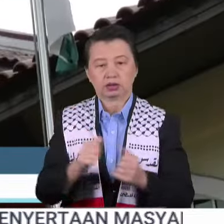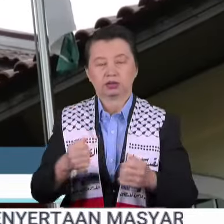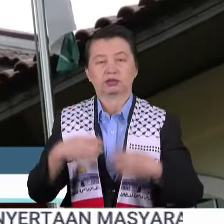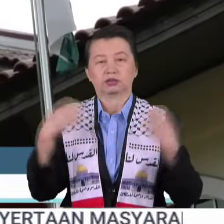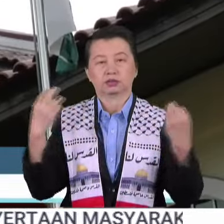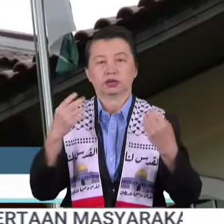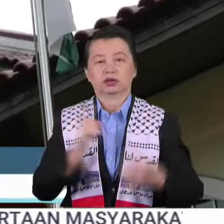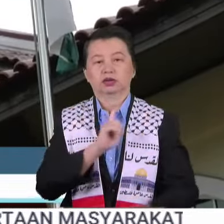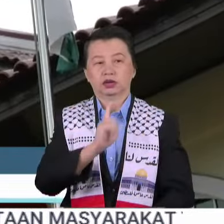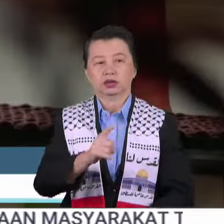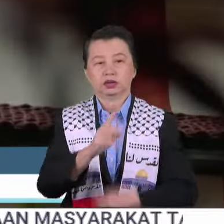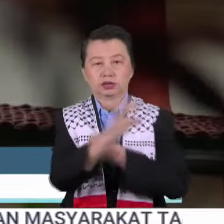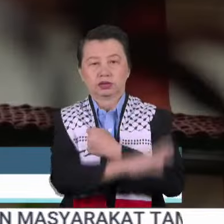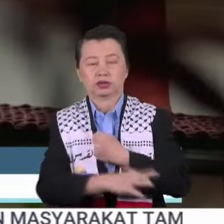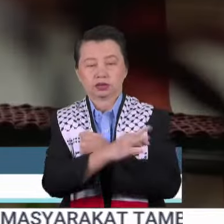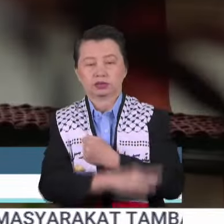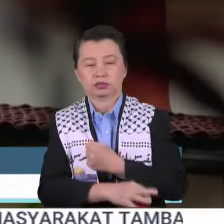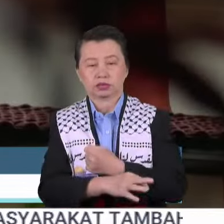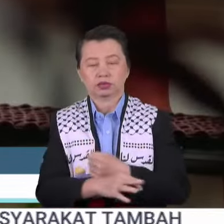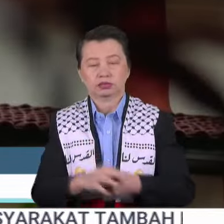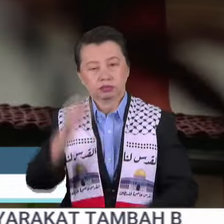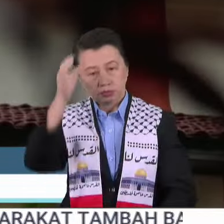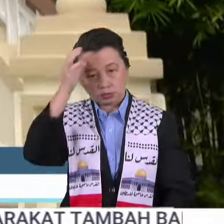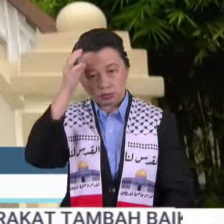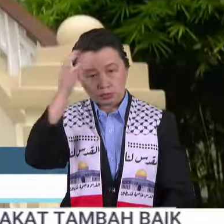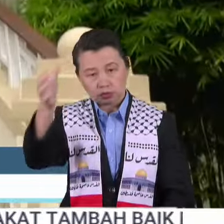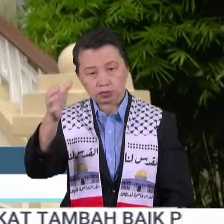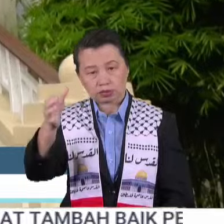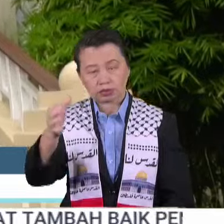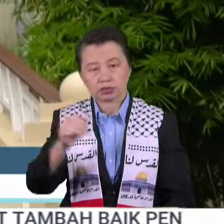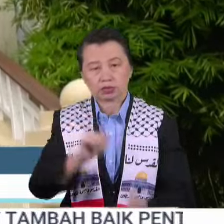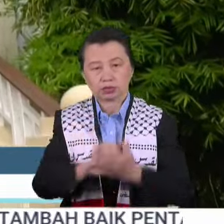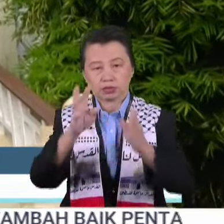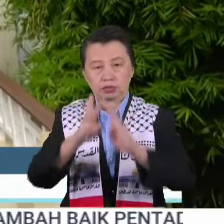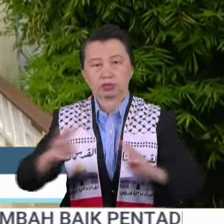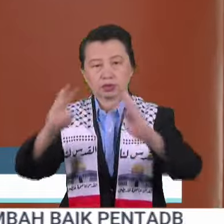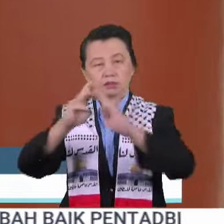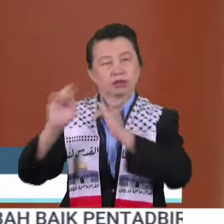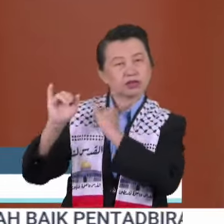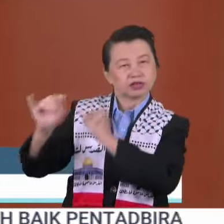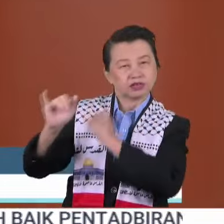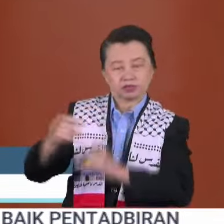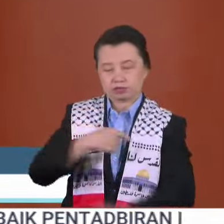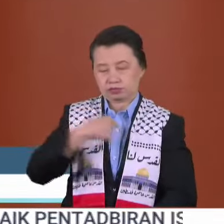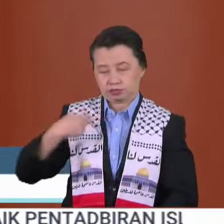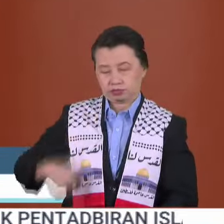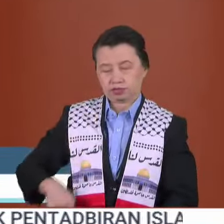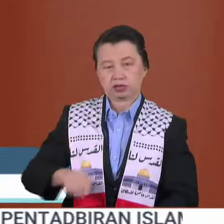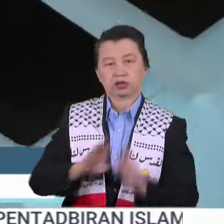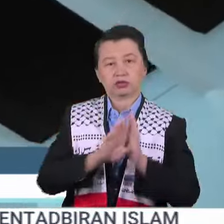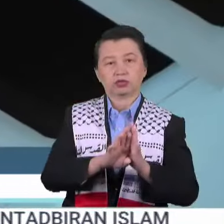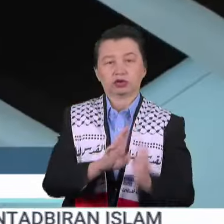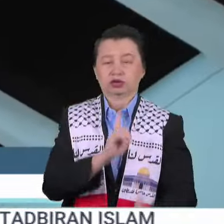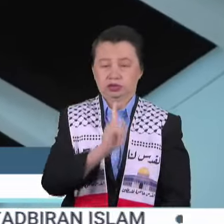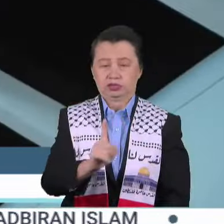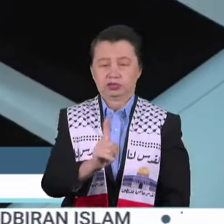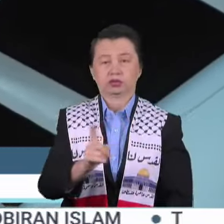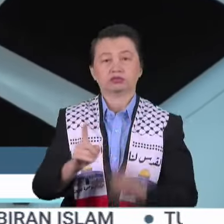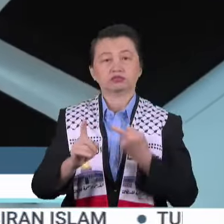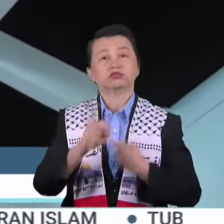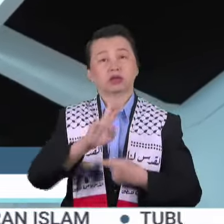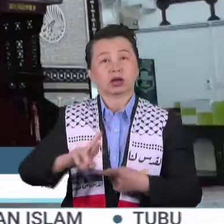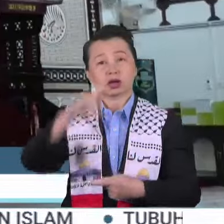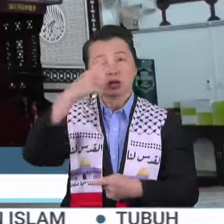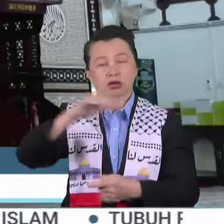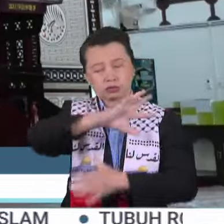Agama Islam Negeri Sembilan. Berkonsepkan seni bina masjid di China, ia membuktikan Islam adalah agama